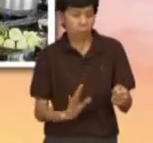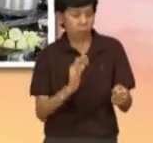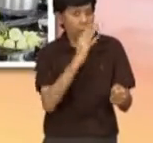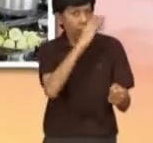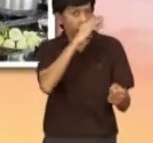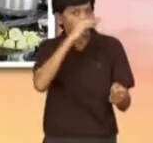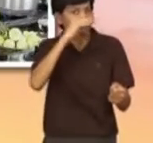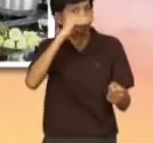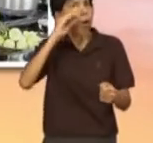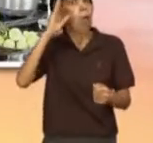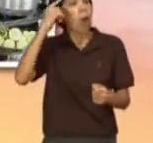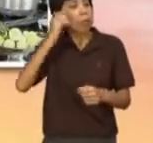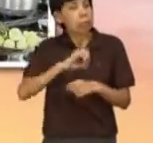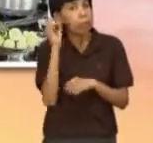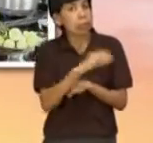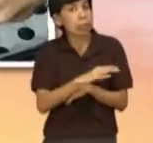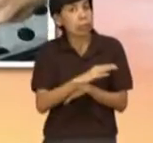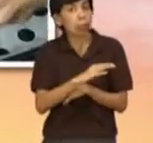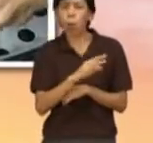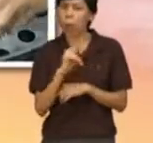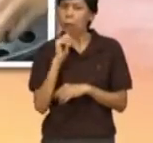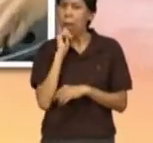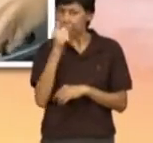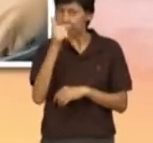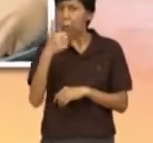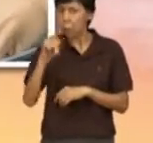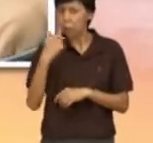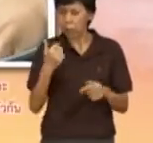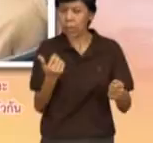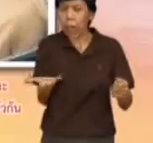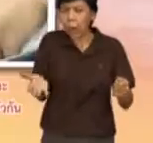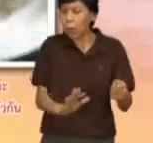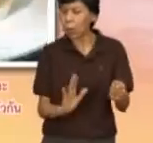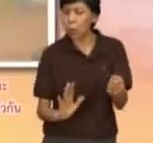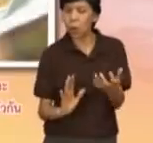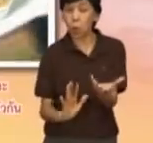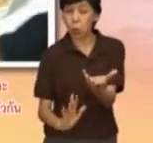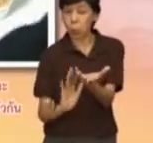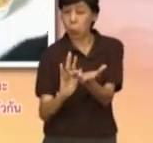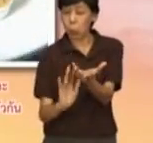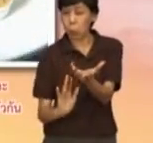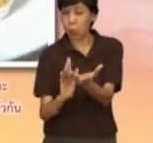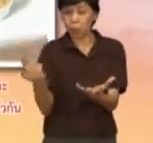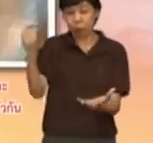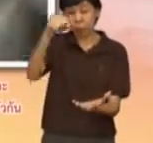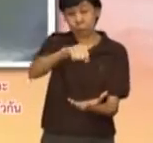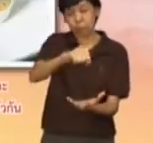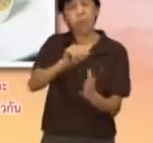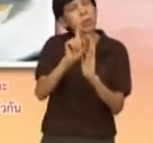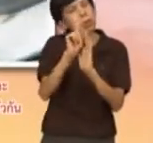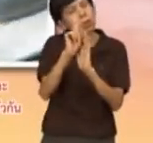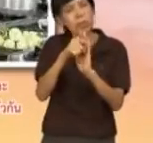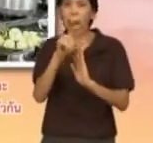่บางคนไม่ทราบก็ทิ้งไปเลยใช่ไหมคะ ทิ้งไปเลยนะคะแล้วก็ปิดฝาไว้ปิดน้ำเดือดประมาณสัก5นา